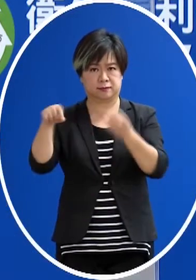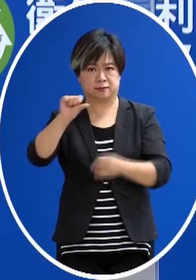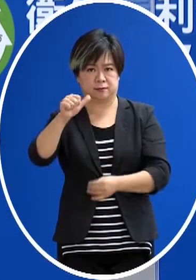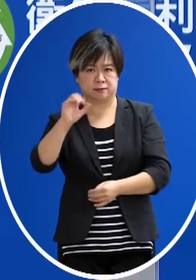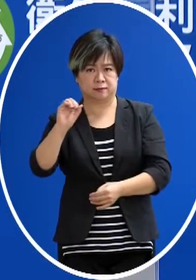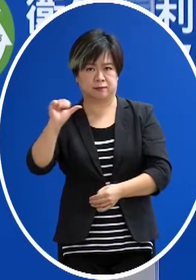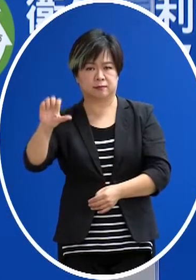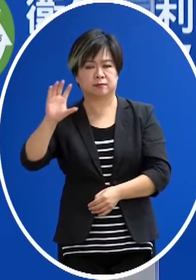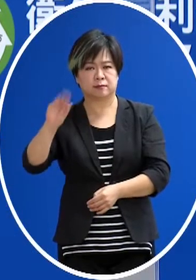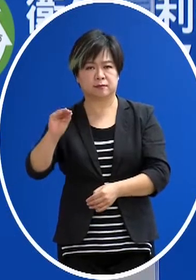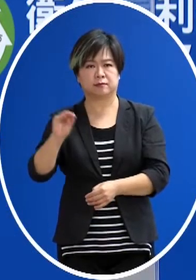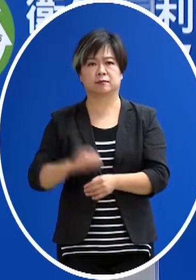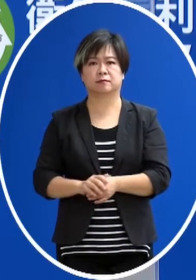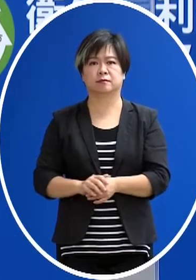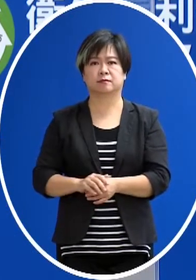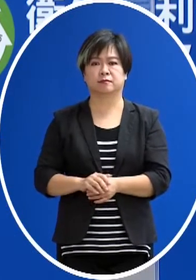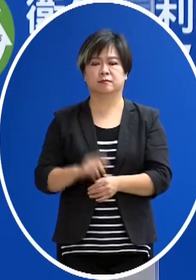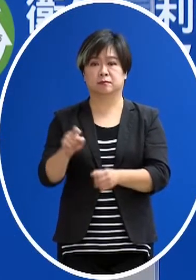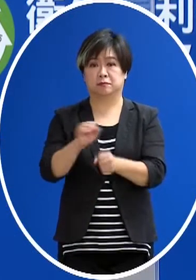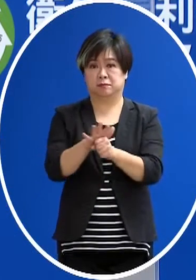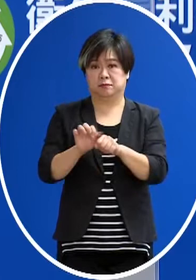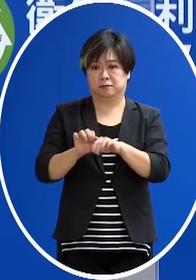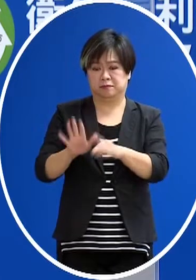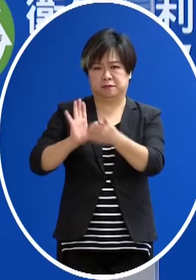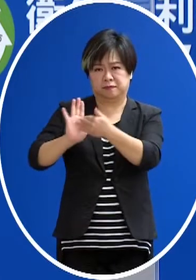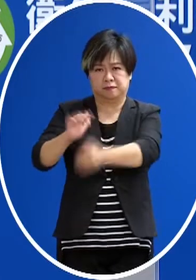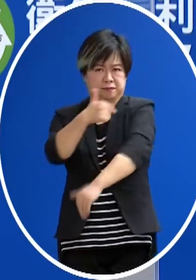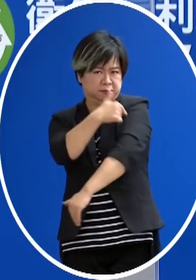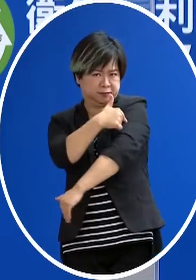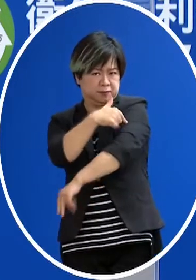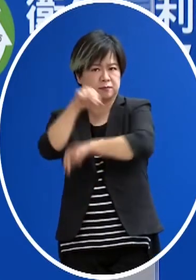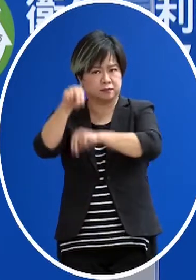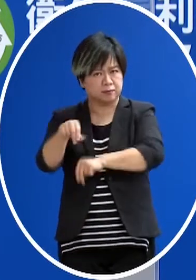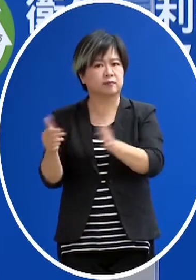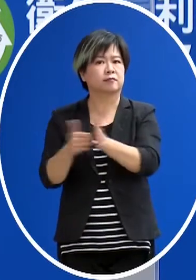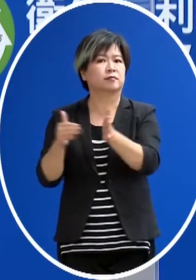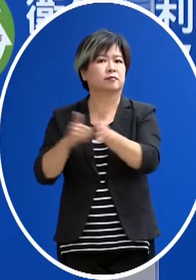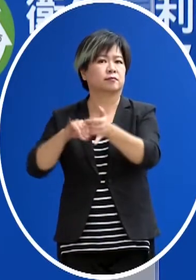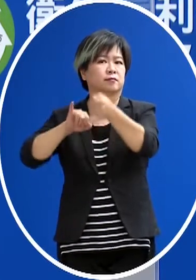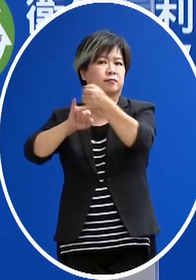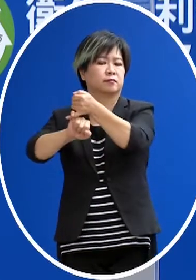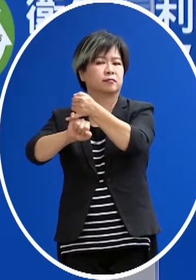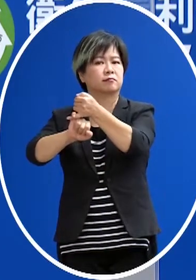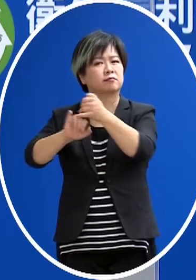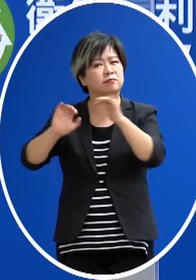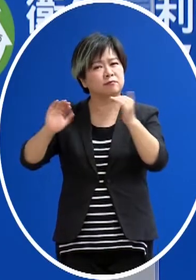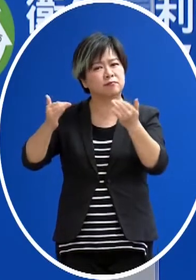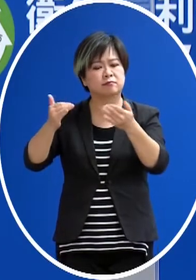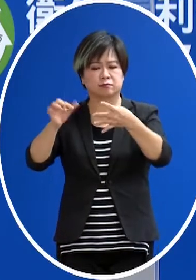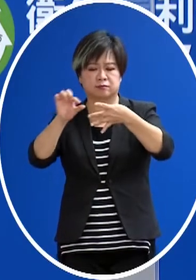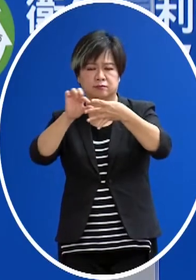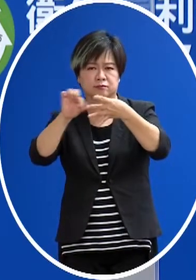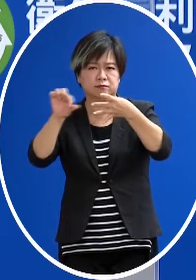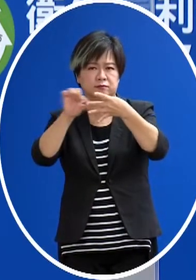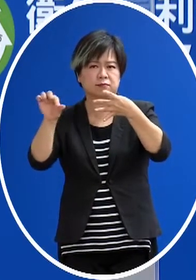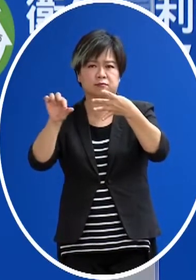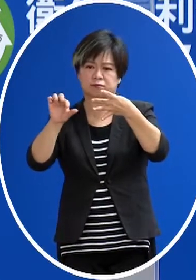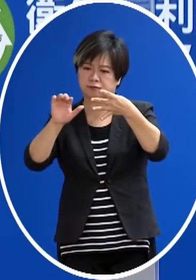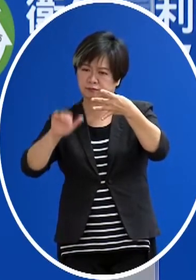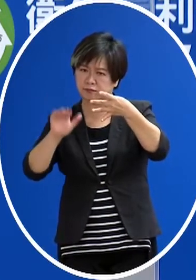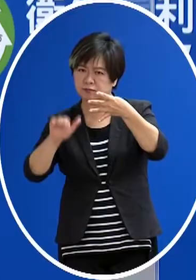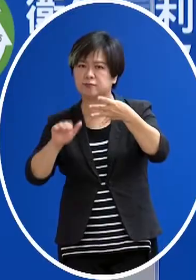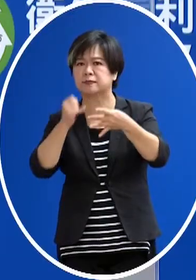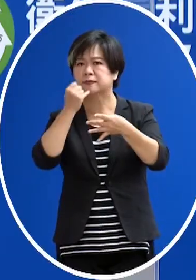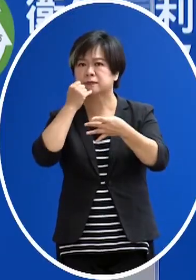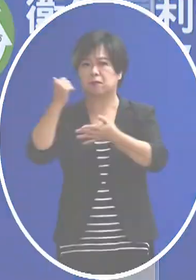的 COVID-19 疫苗的供应合约。好，那预计哈应该是第二季的后半段哈会